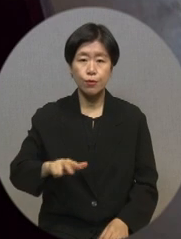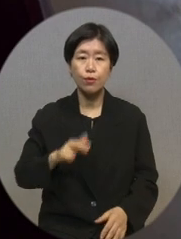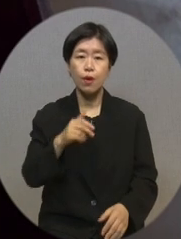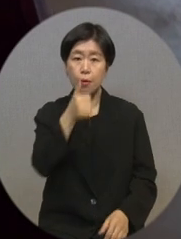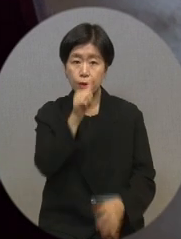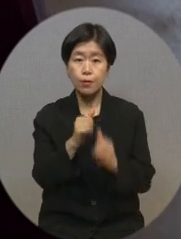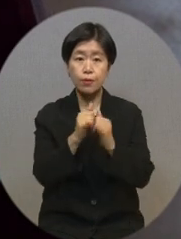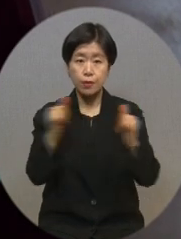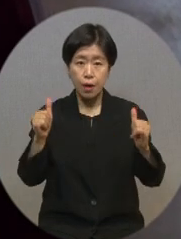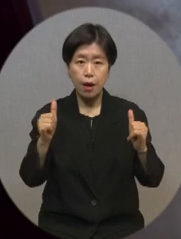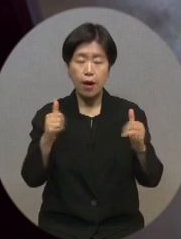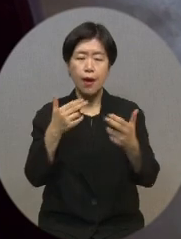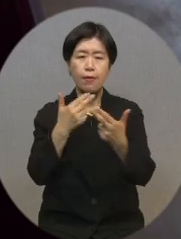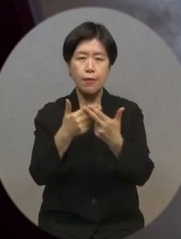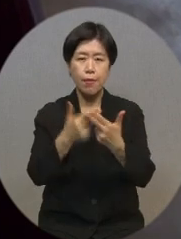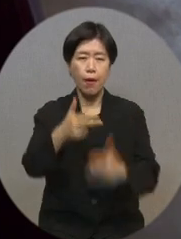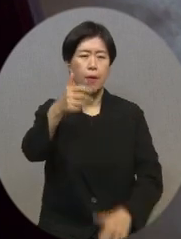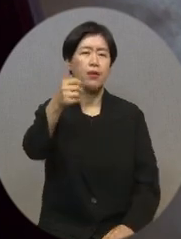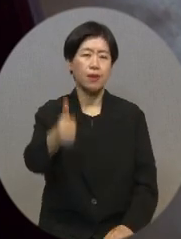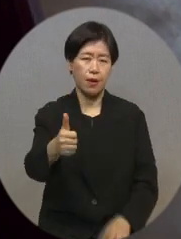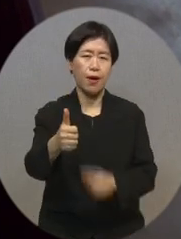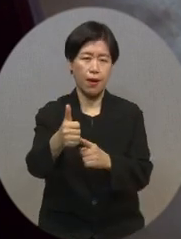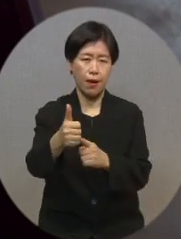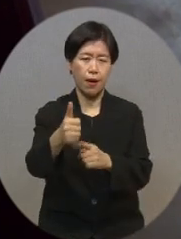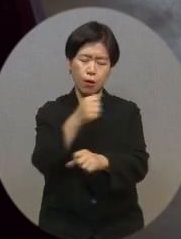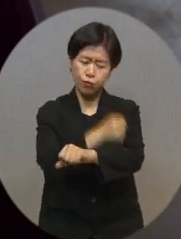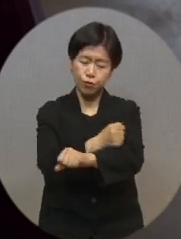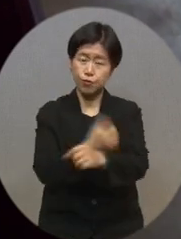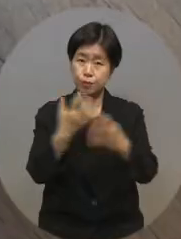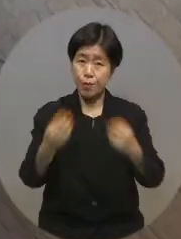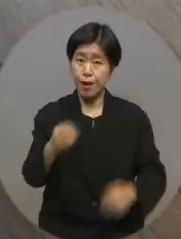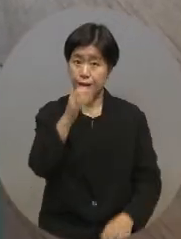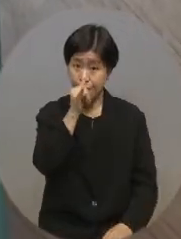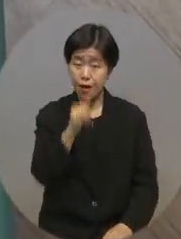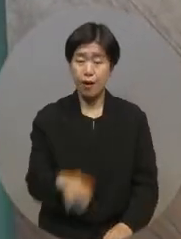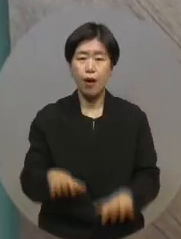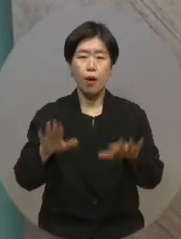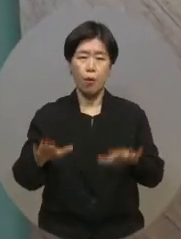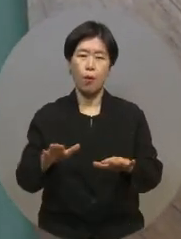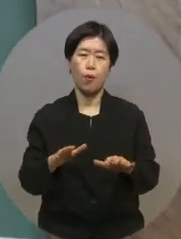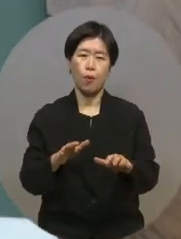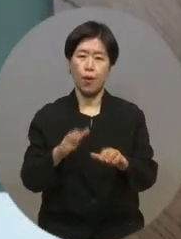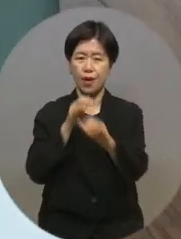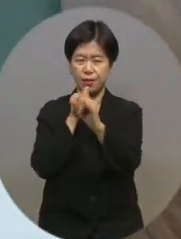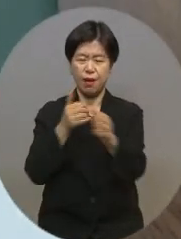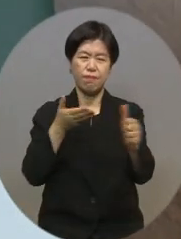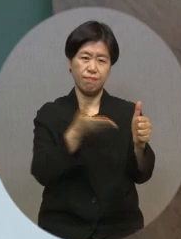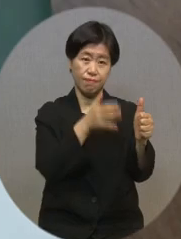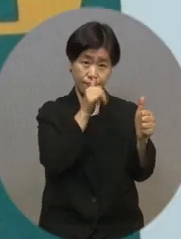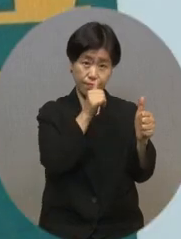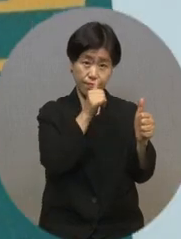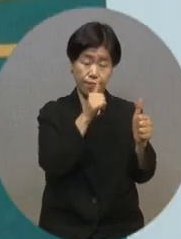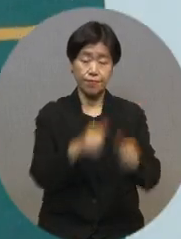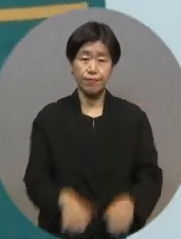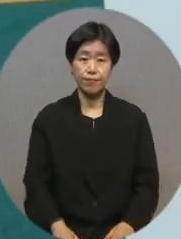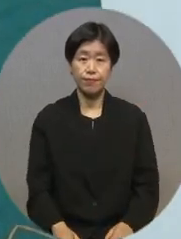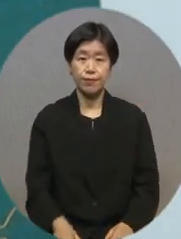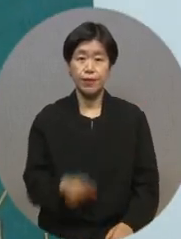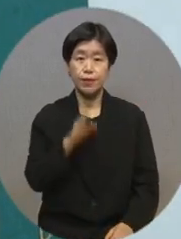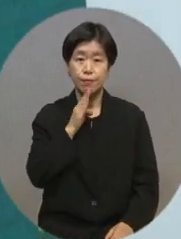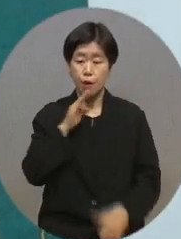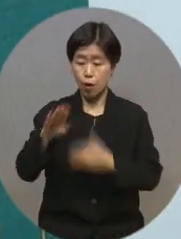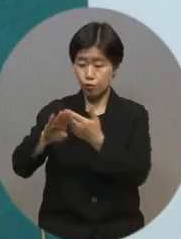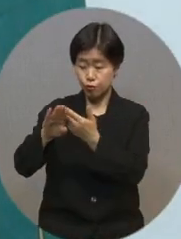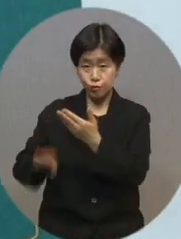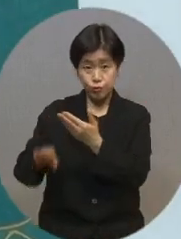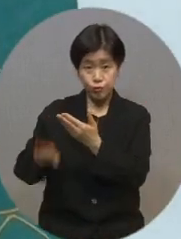위한 총회장으로서의 노력의 결실이기도 한 이번 수상은 법조계는 물론 후학들에게도 커다란 영향을